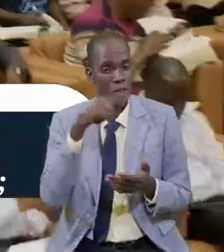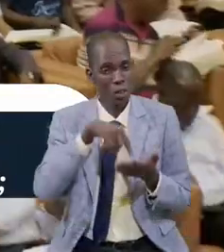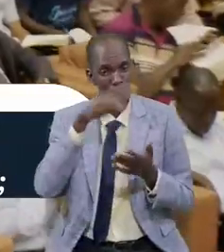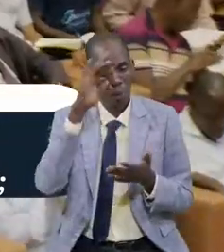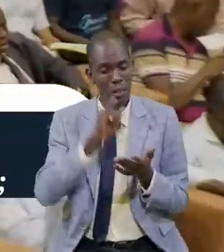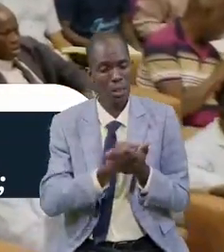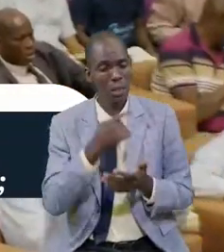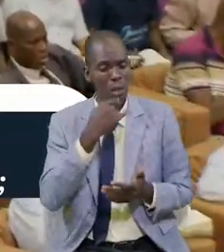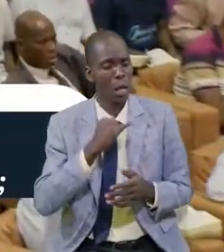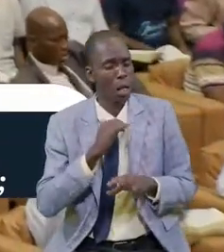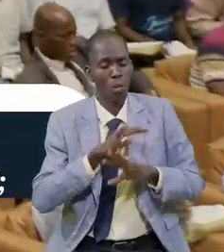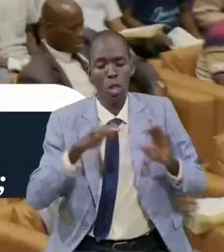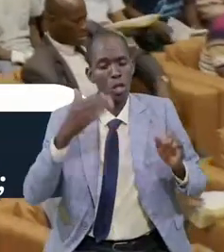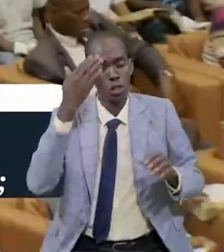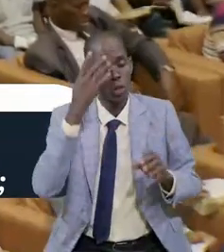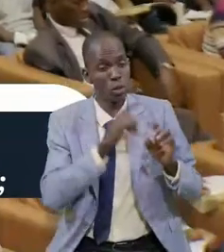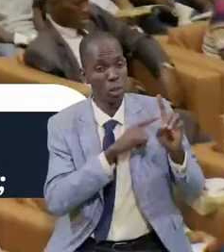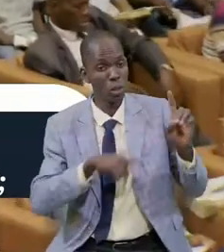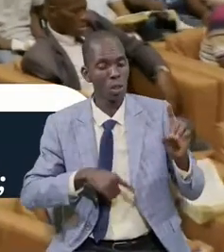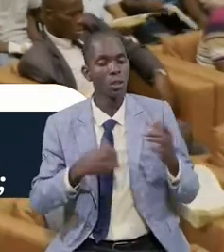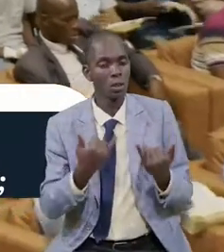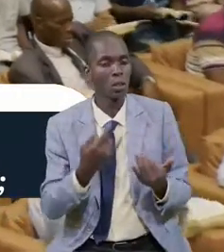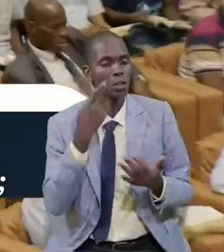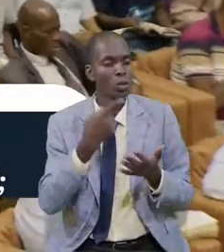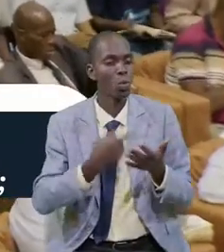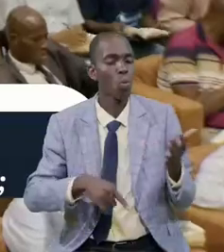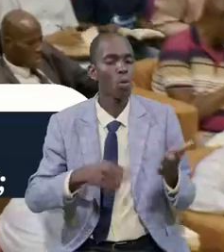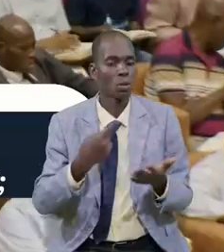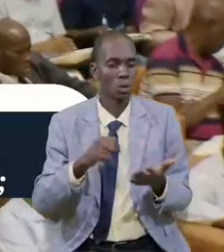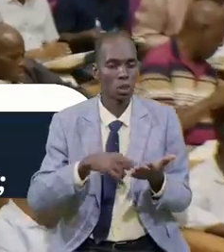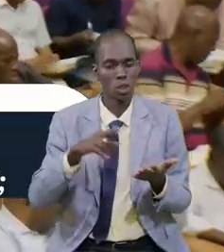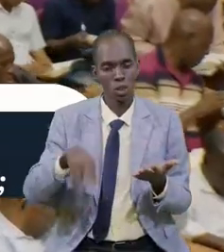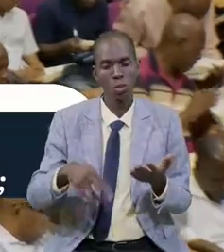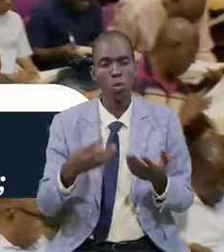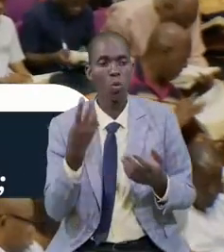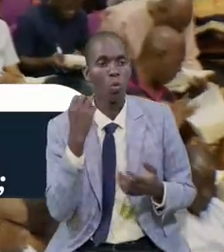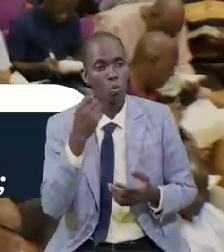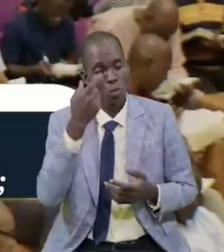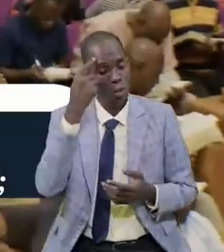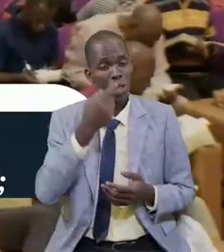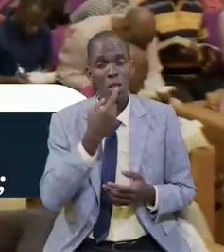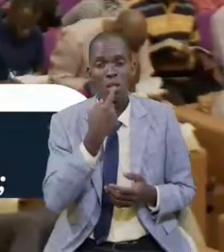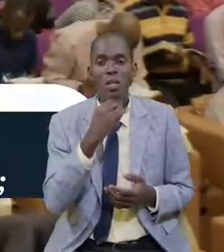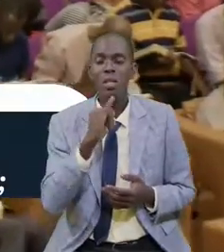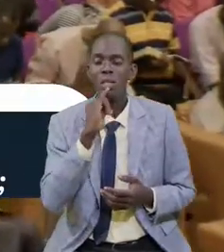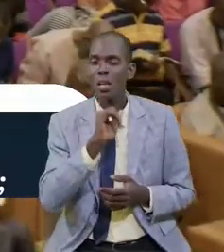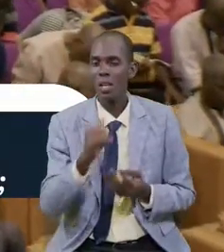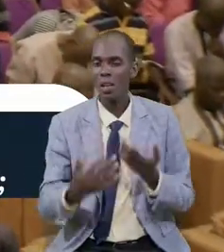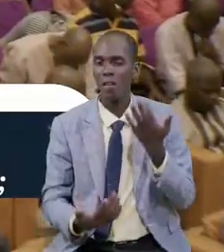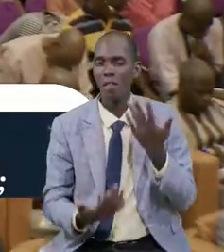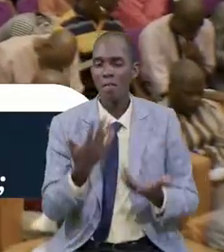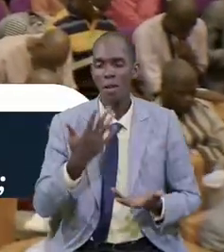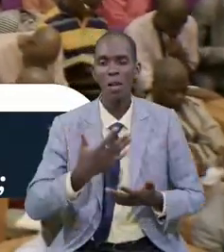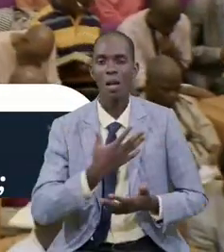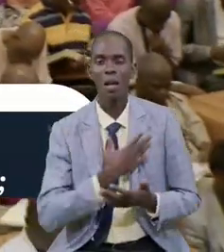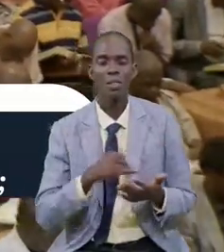résultat. Parce que la langue est un feu, un monde d'iniquité et